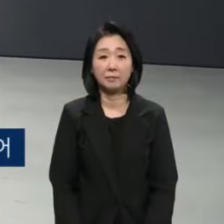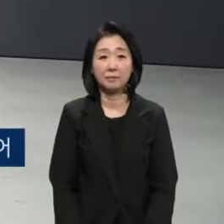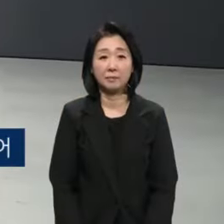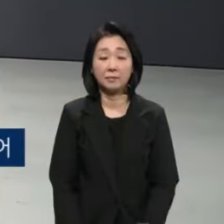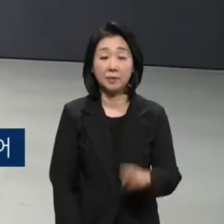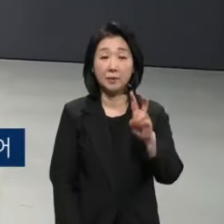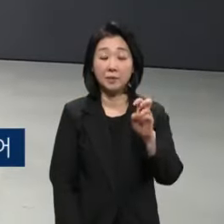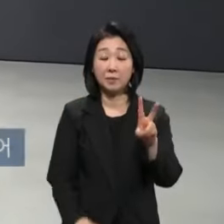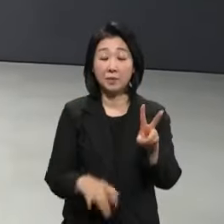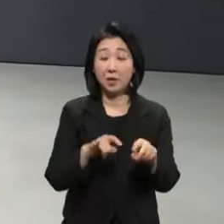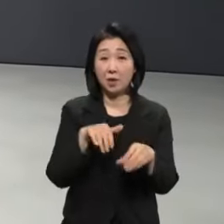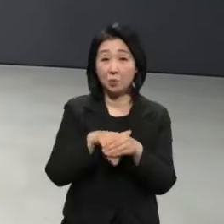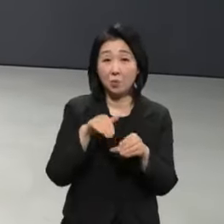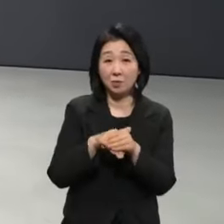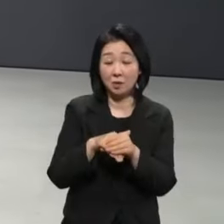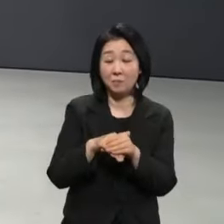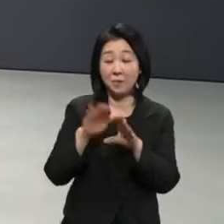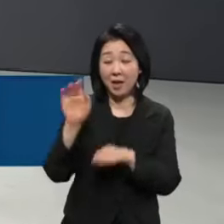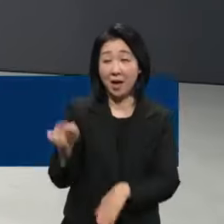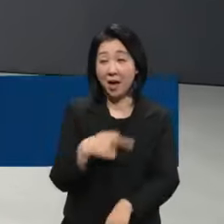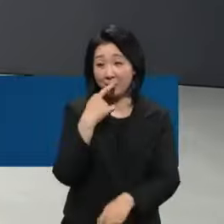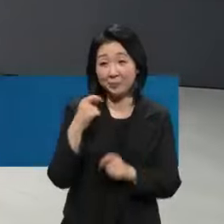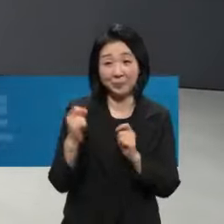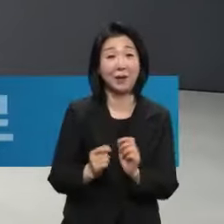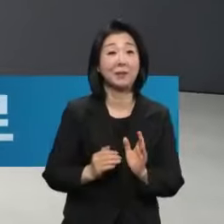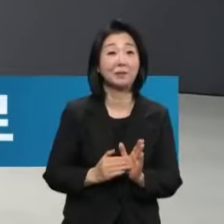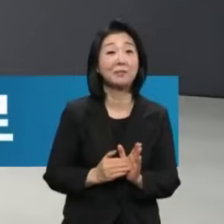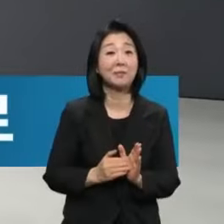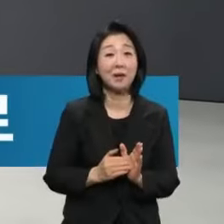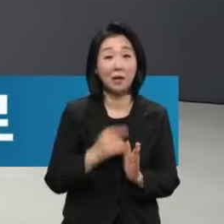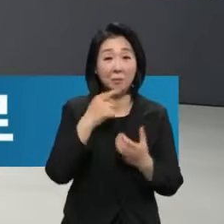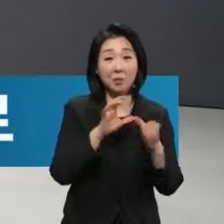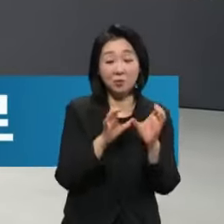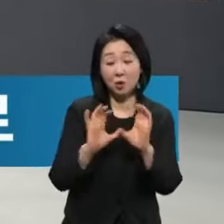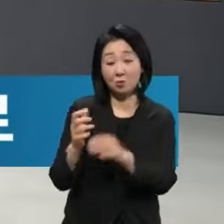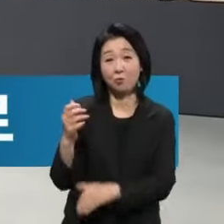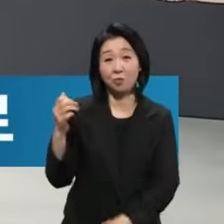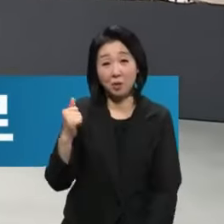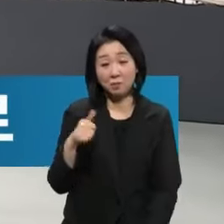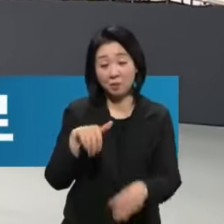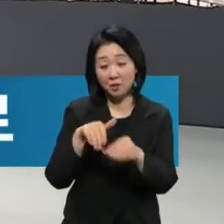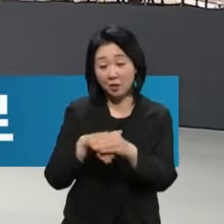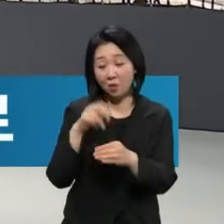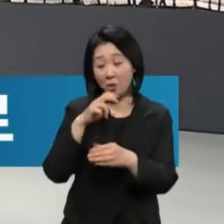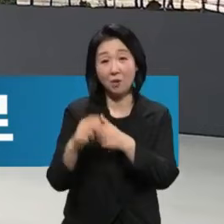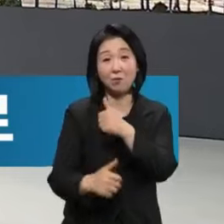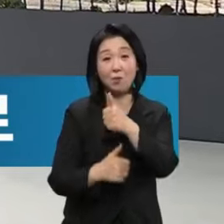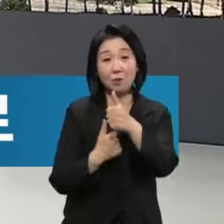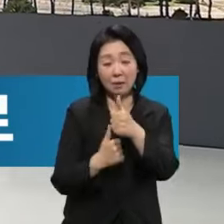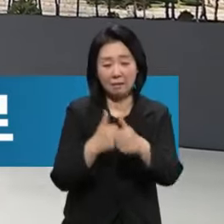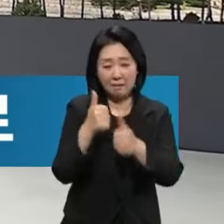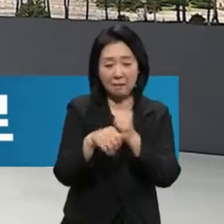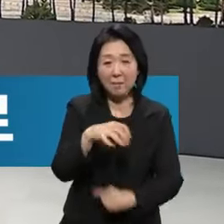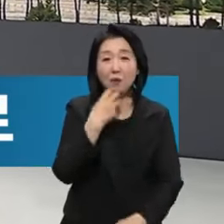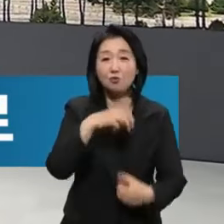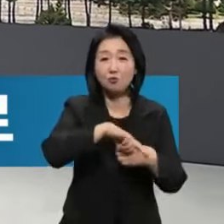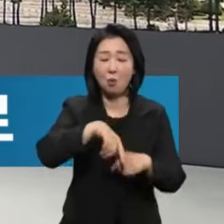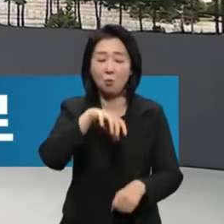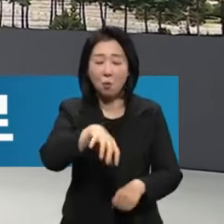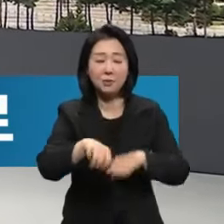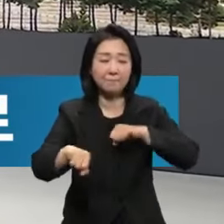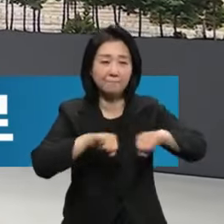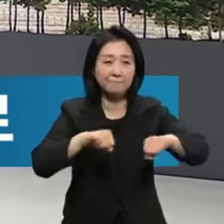22대 총선이 이제 하루 앞으로 다가왔습니다. 더불어민주당과 국민의힘 선대위는 격전지가 많은 수도권에서